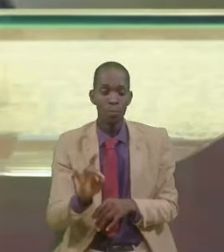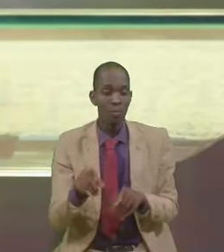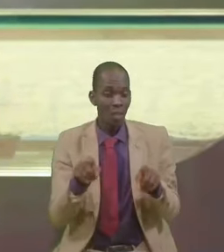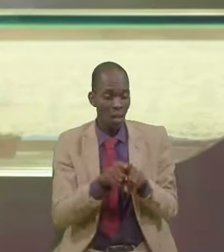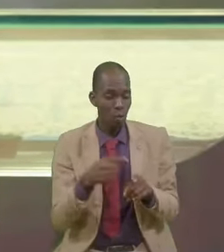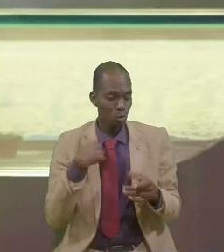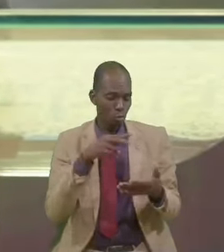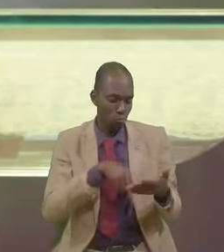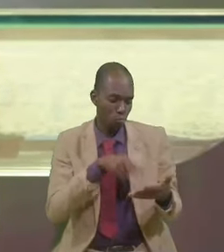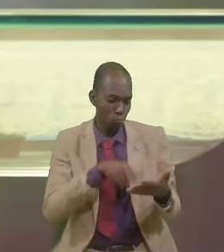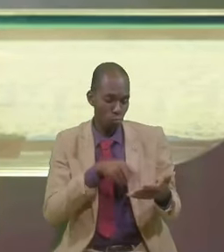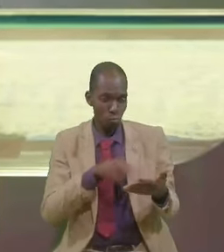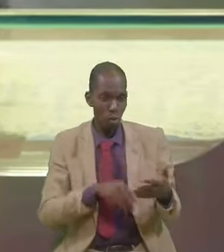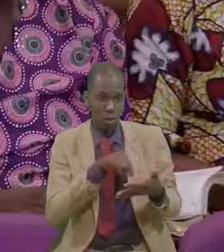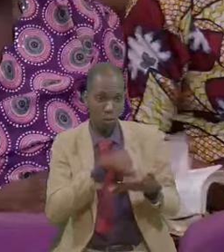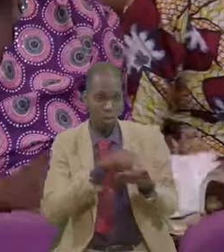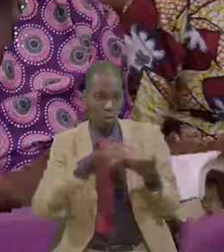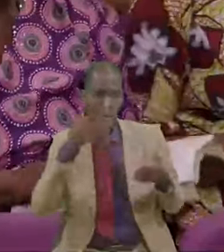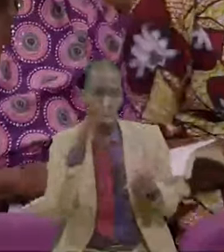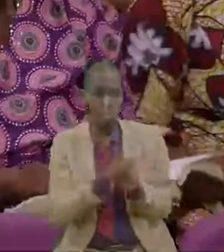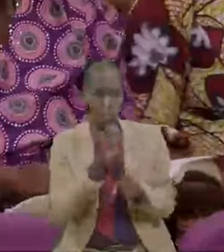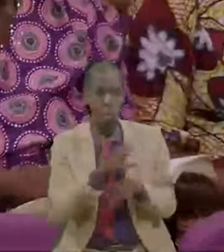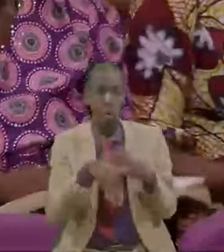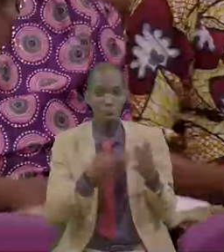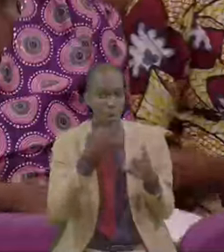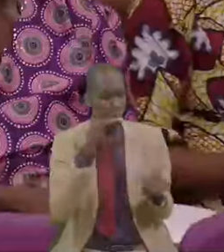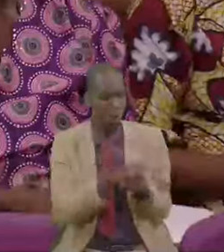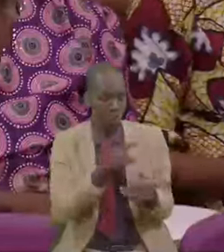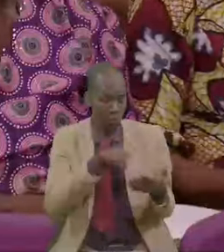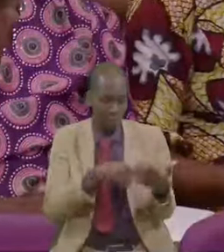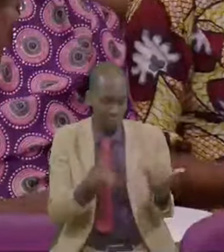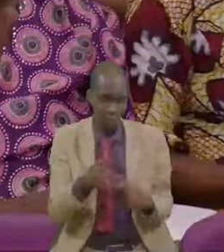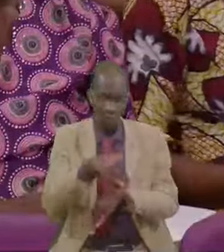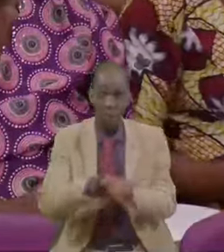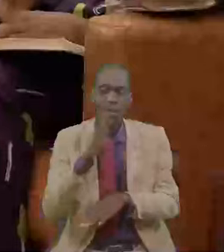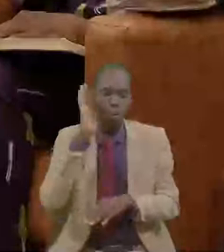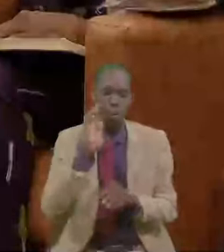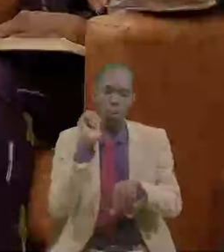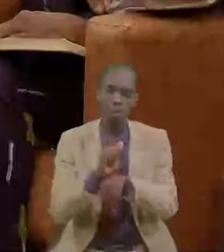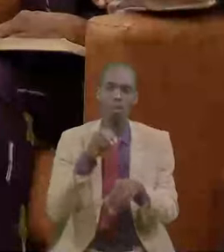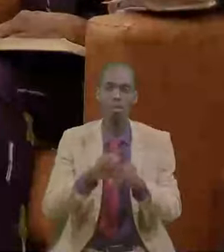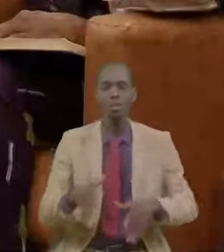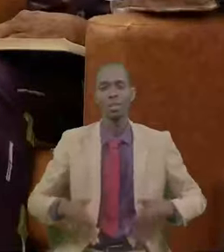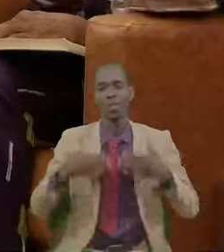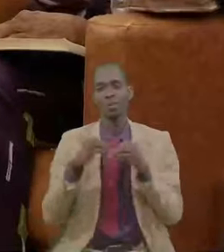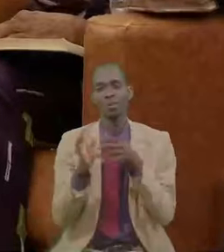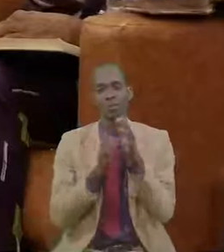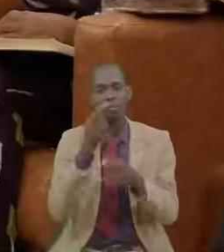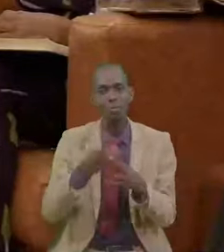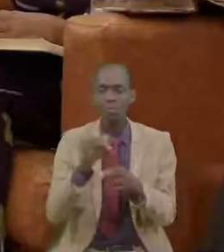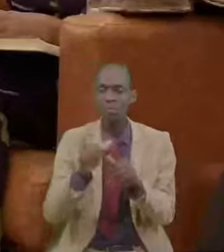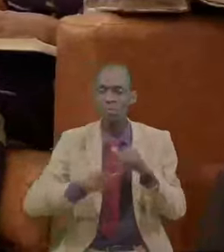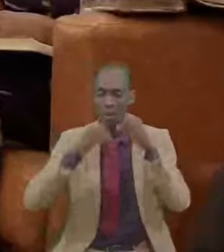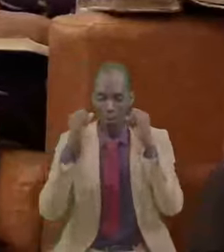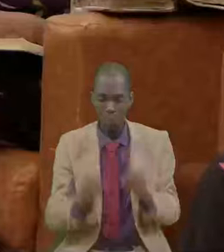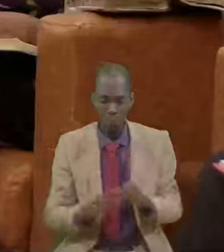sont lus, alors, et ils s'accompliront dans votre vie. Toute promesse mentionnée ce jour sera mise sur votre